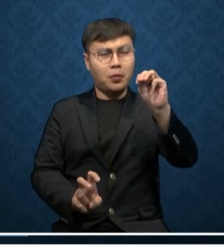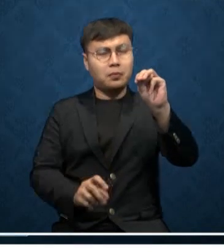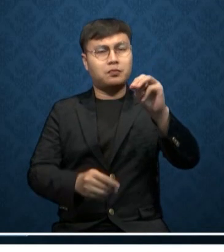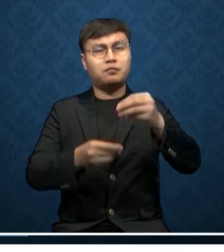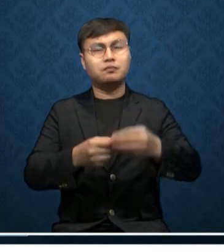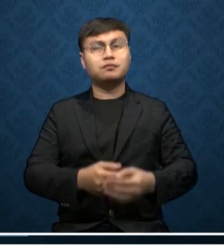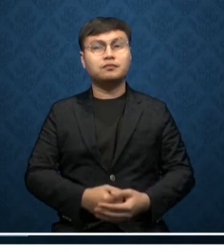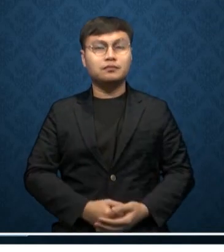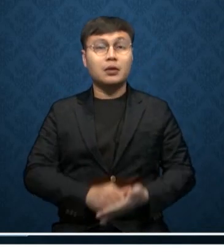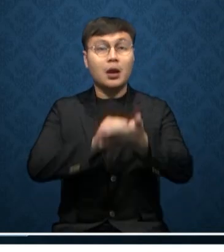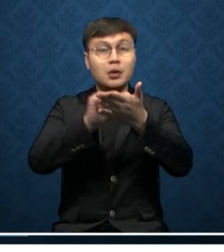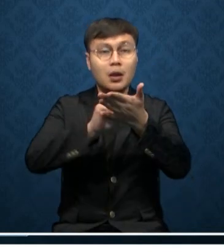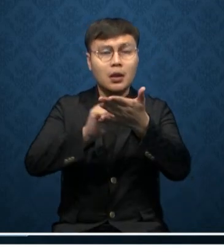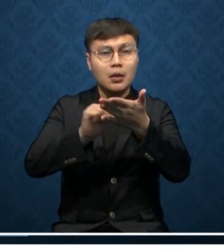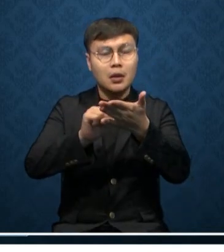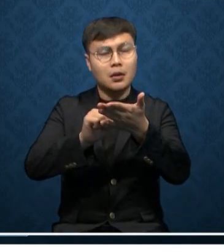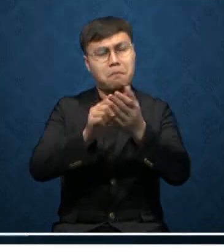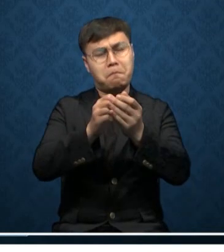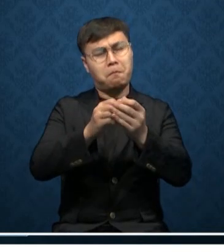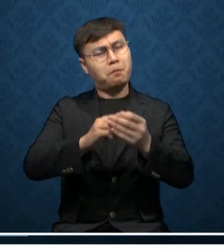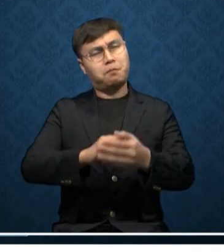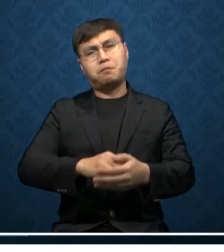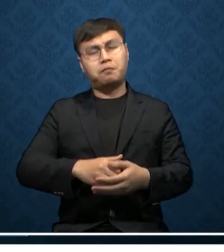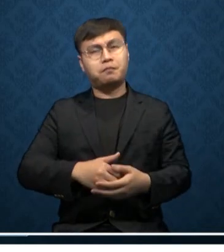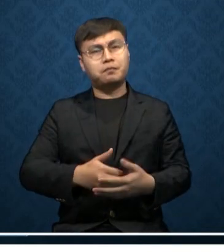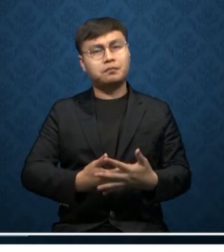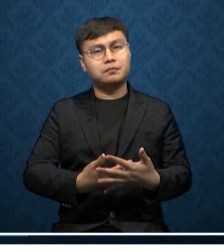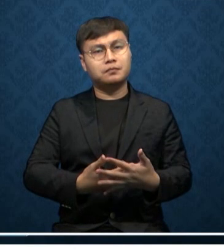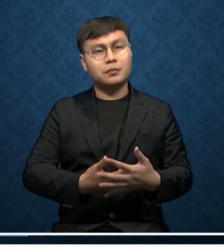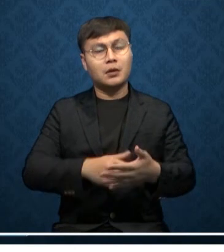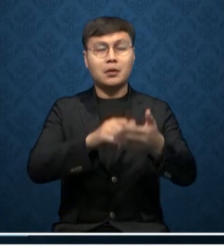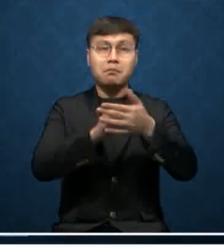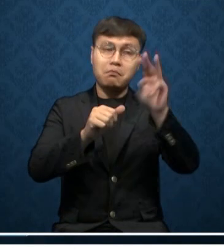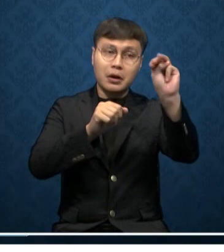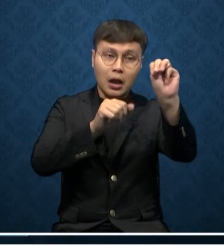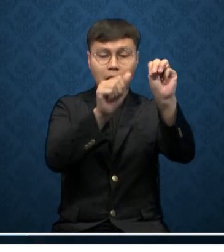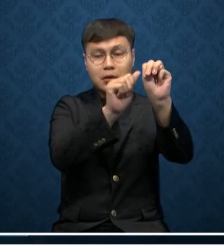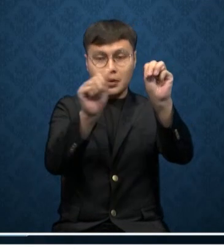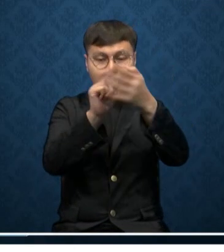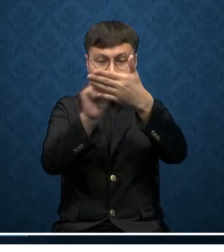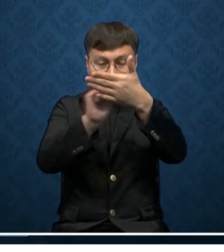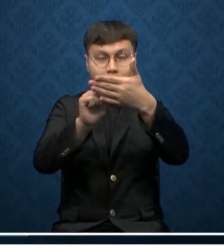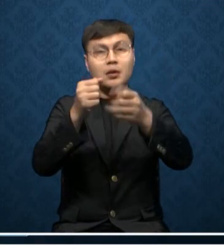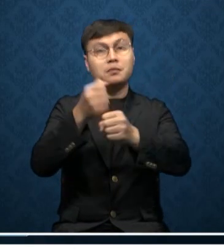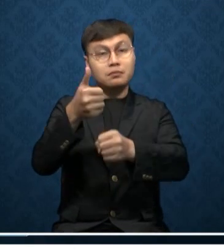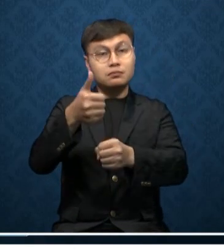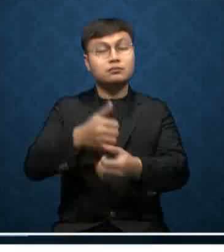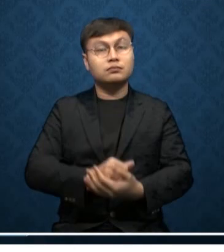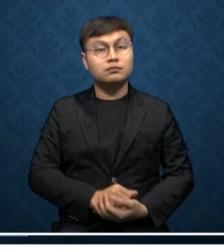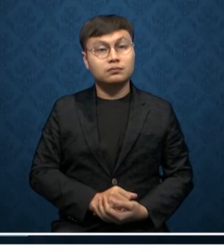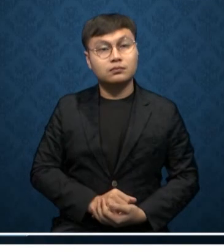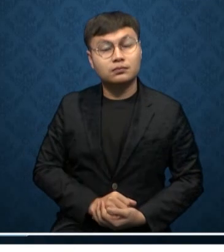ก็การแก้ไขจำนวนมากอย่างนั้นมันก็แก้ไขได้แบบรายมาตราก็ได้นะฮะแต่ถ้า